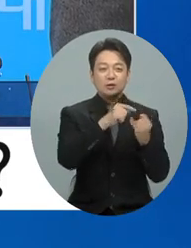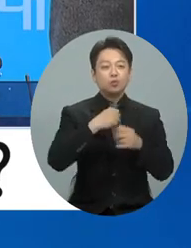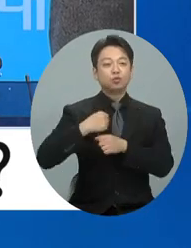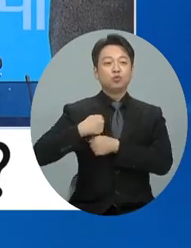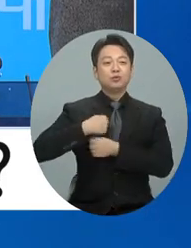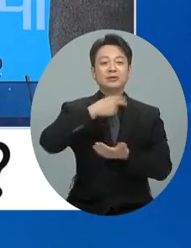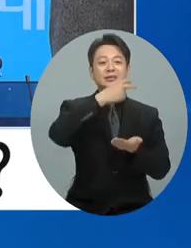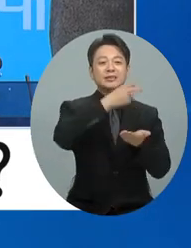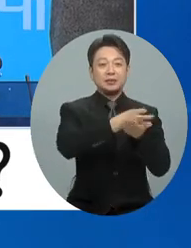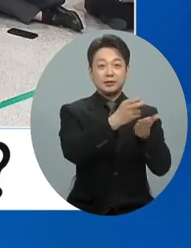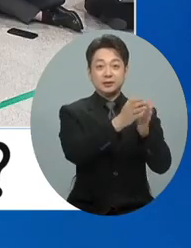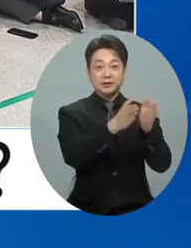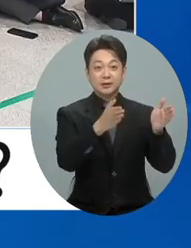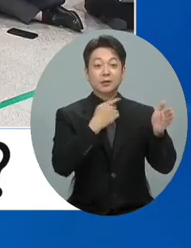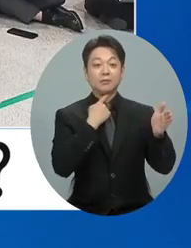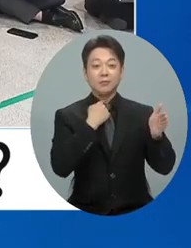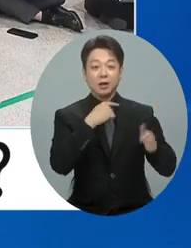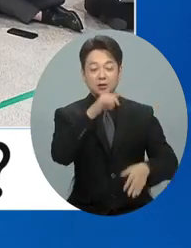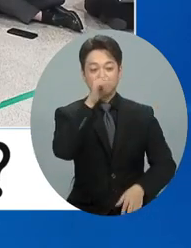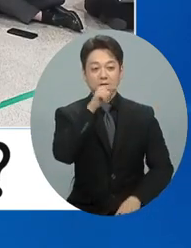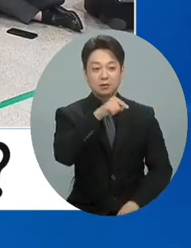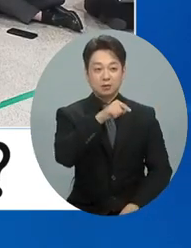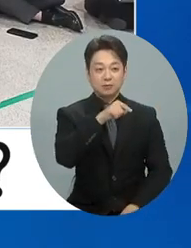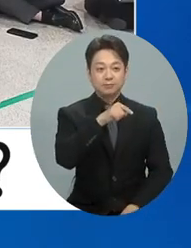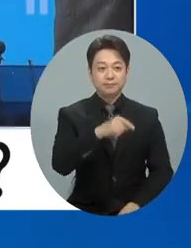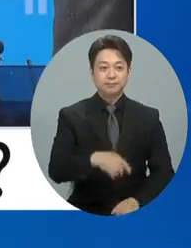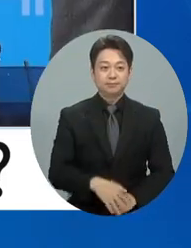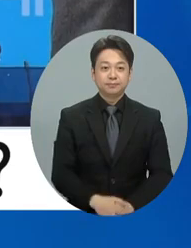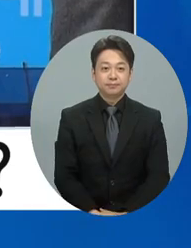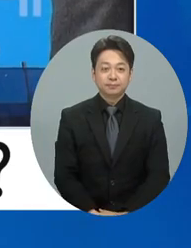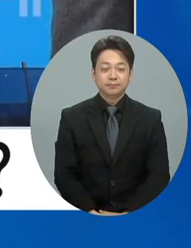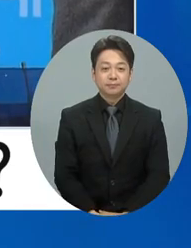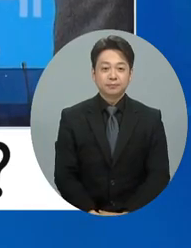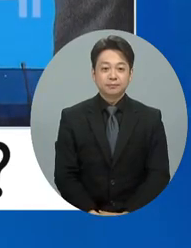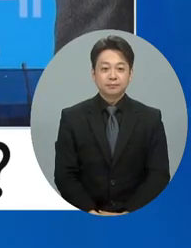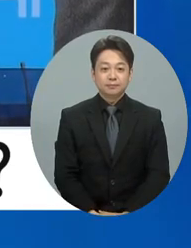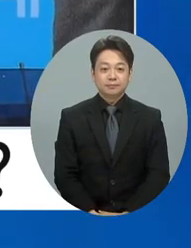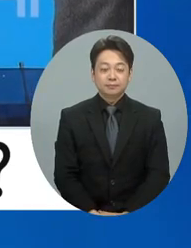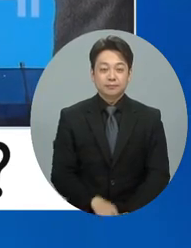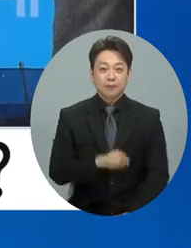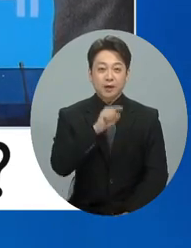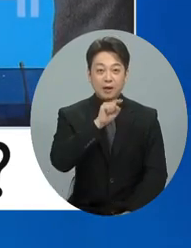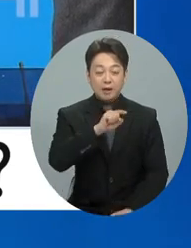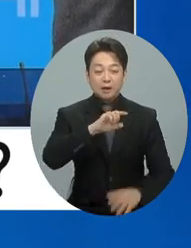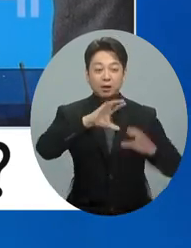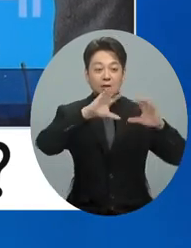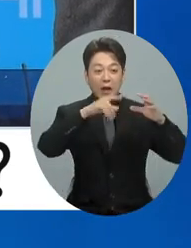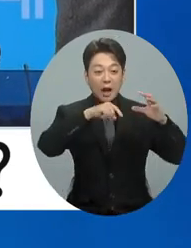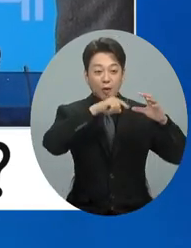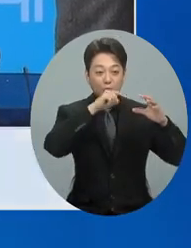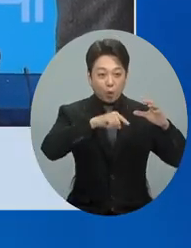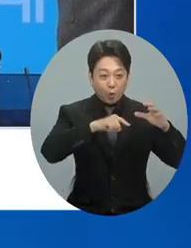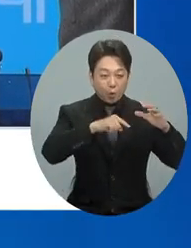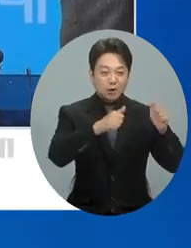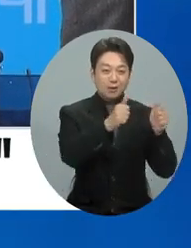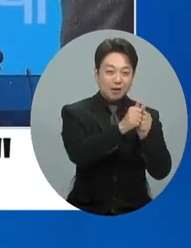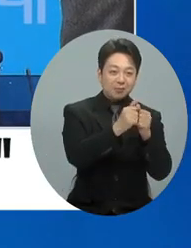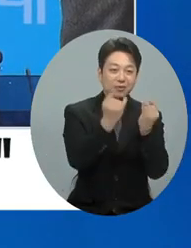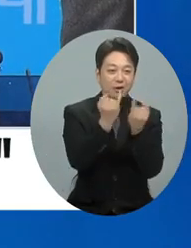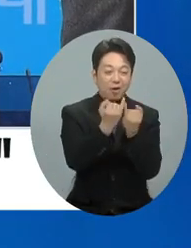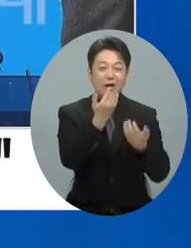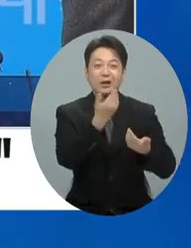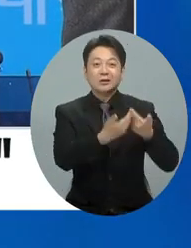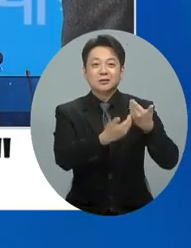이제 최근에 징병제에서 모병제로 바꿨는데 거기도 소위 양안 간의 문제가 심각한 상황 아닙니까? 그런데 소위